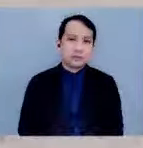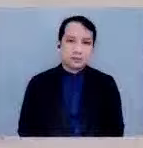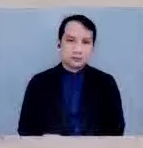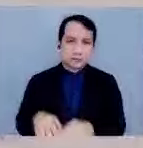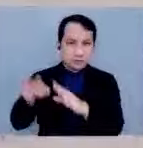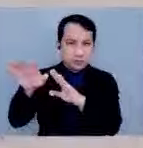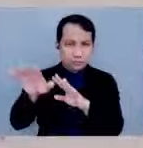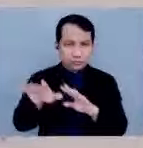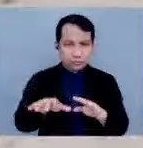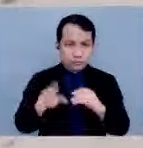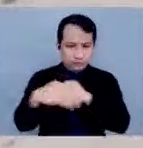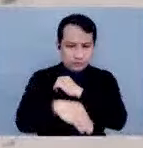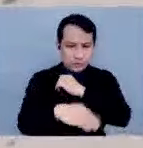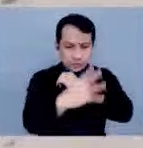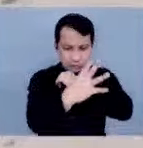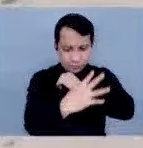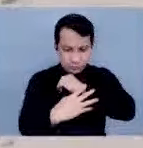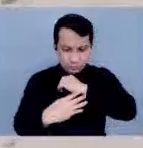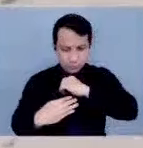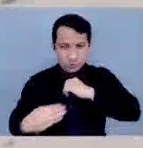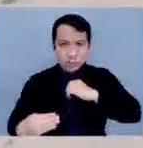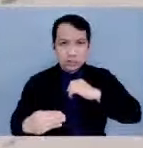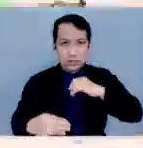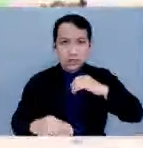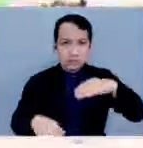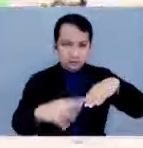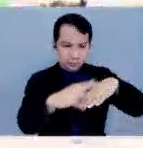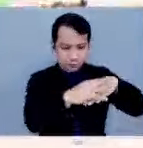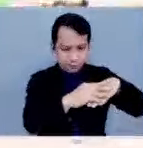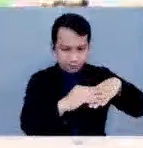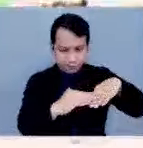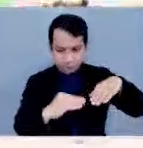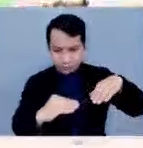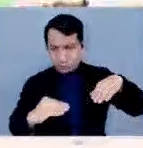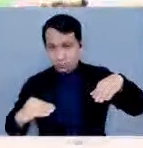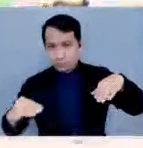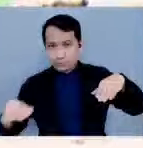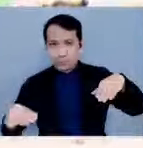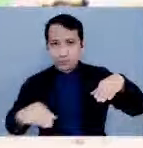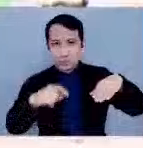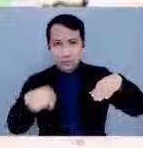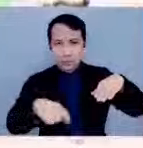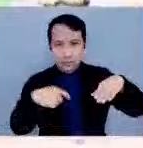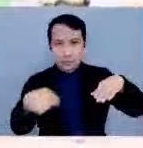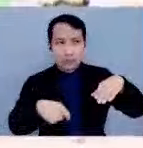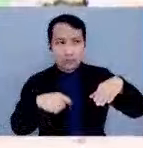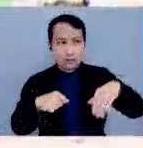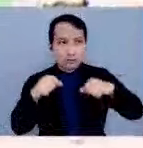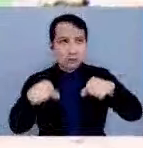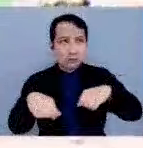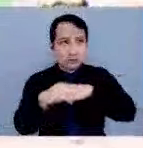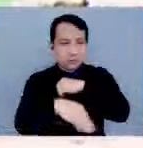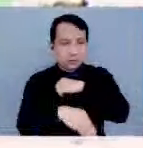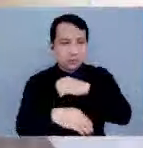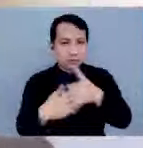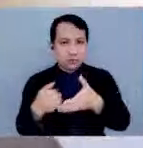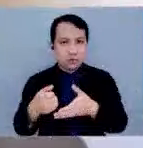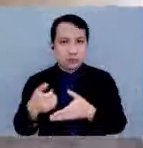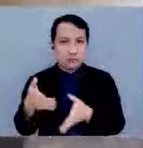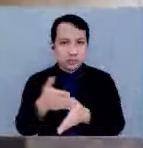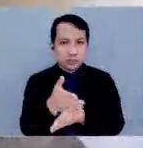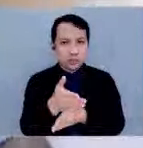Kawawa rin ang mga mangisda kapag kasi nabubulabog ang kailaliman ng dagat umaalis ang mga isda. Kasi